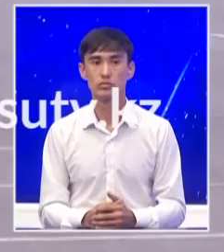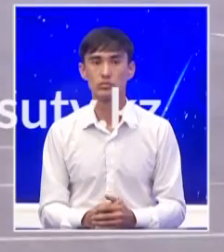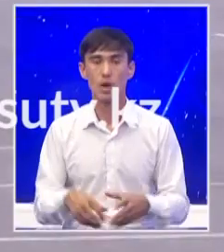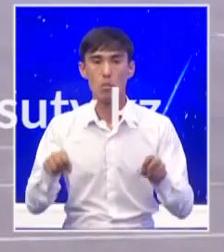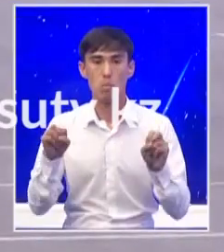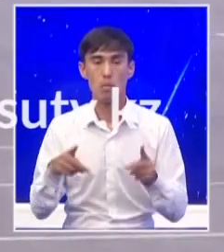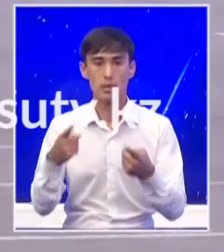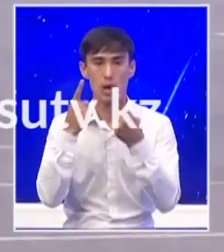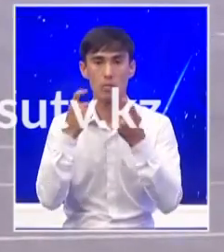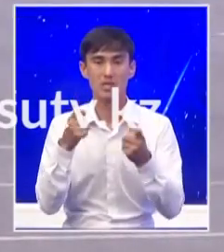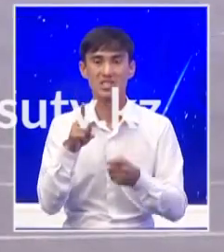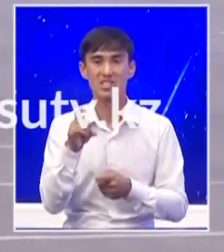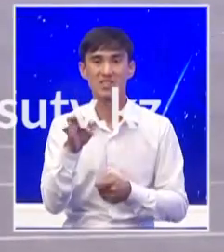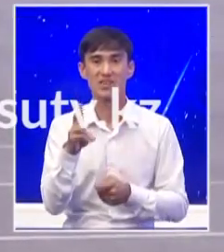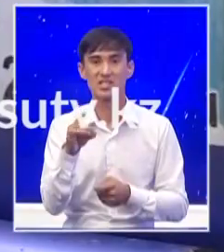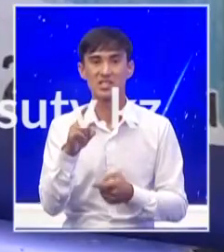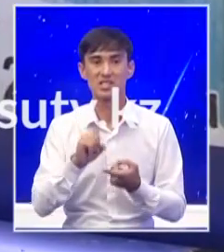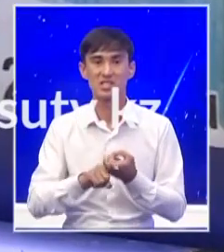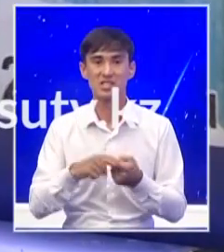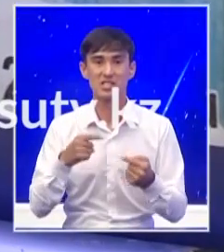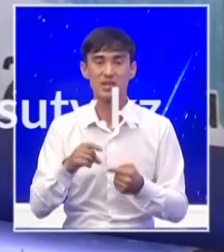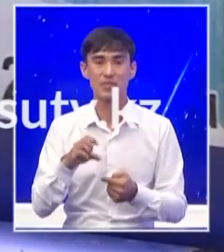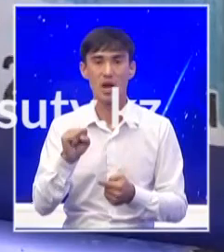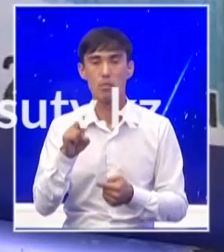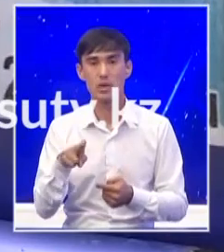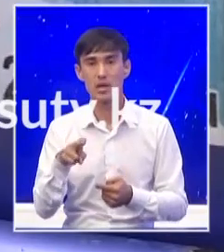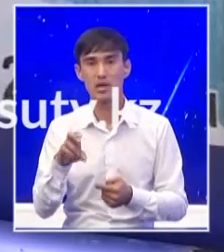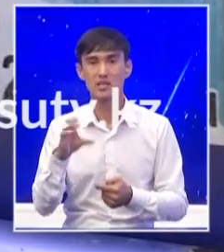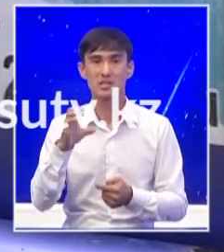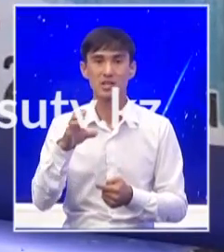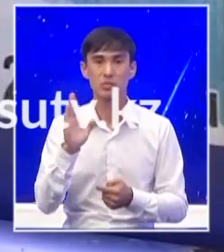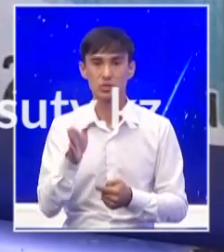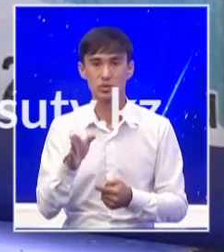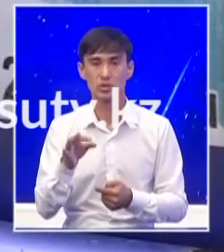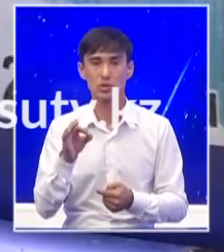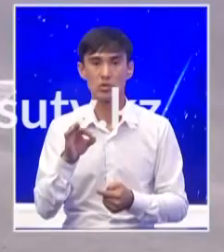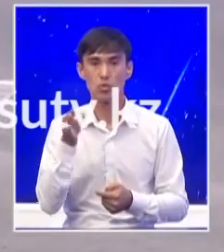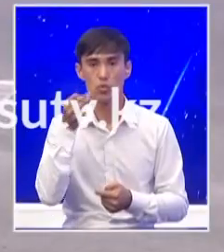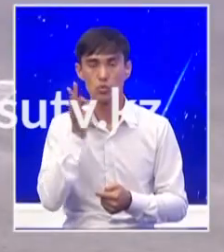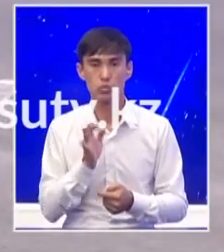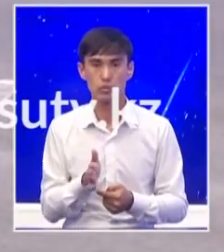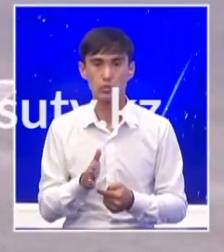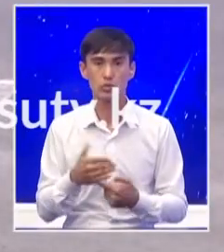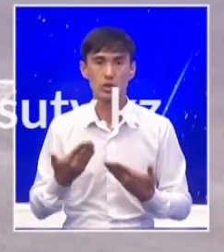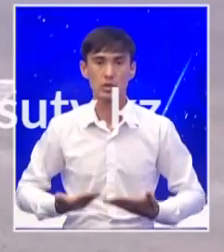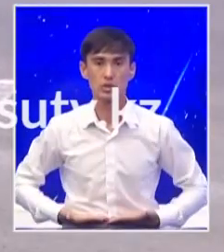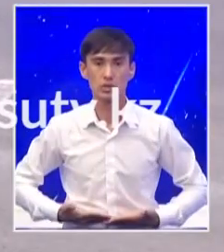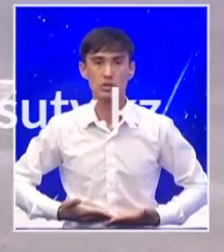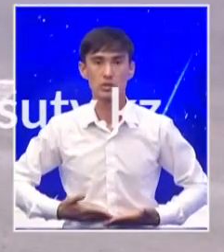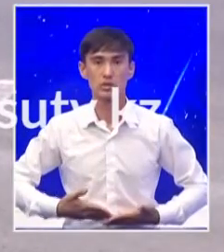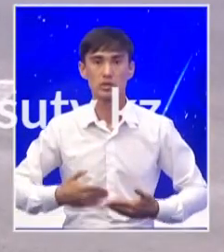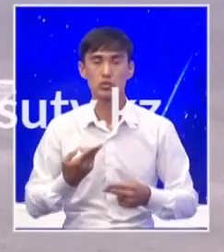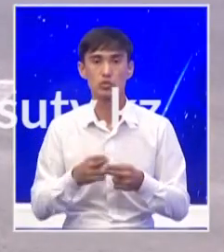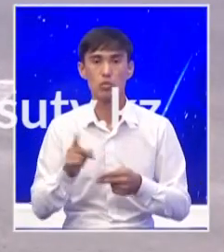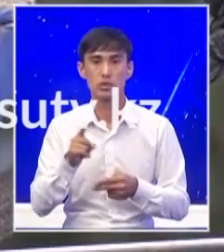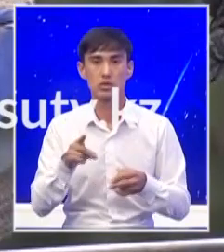Мамандар ақпарынша, дезинфекциялық жұмыстарды сәуір-қыркүйек айларында жүргізу тиімді. Сонымен қатар тұрғындар мен қала қонақтарына қолайсыздық тудырмау